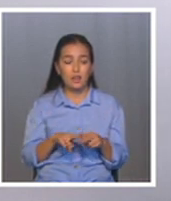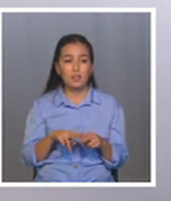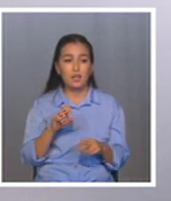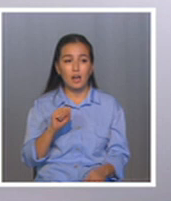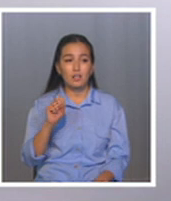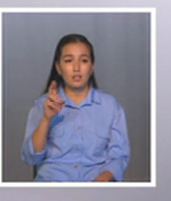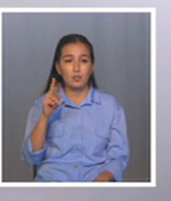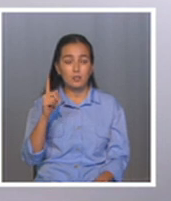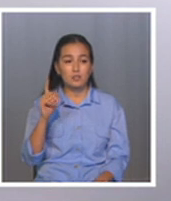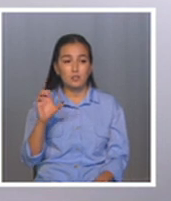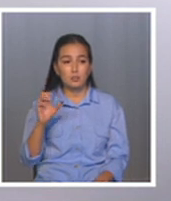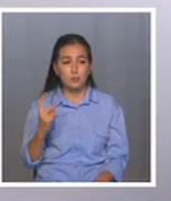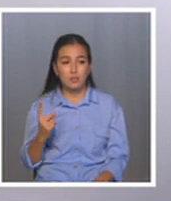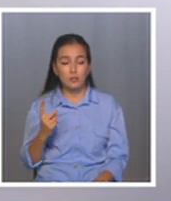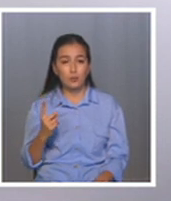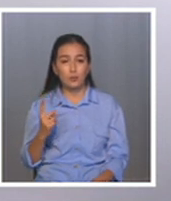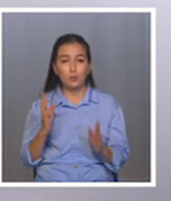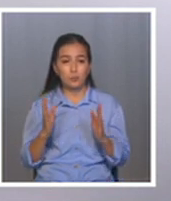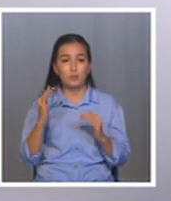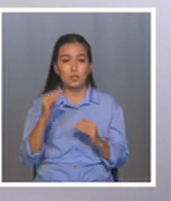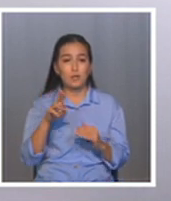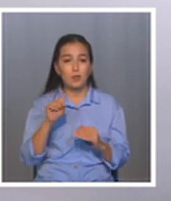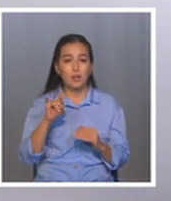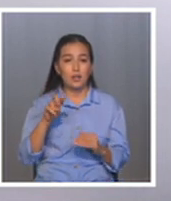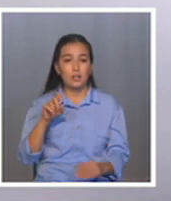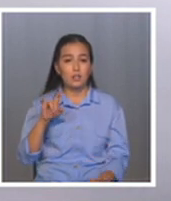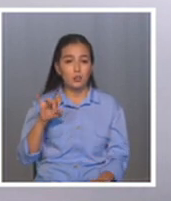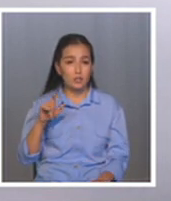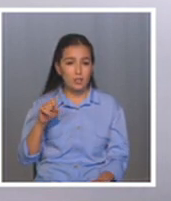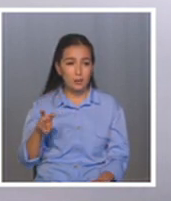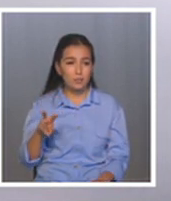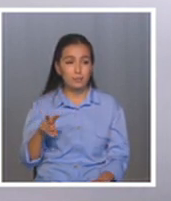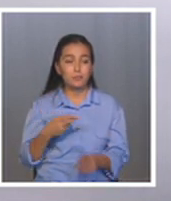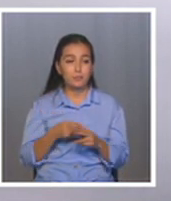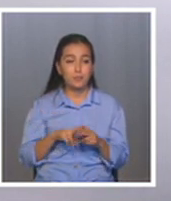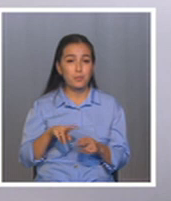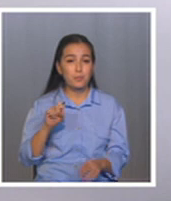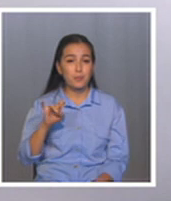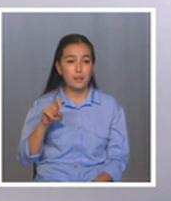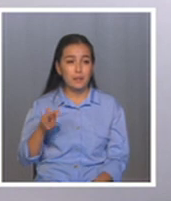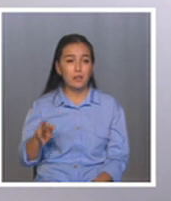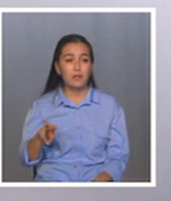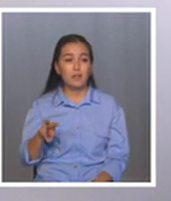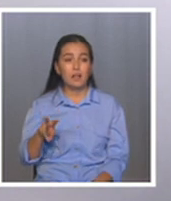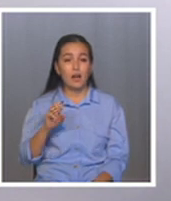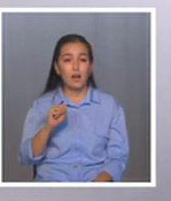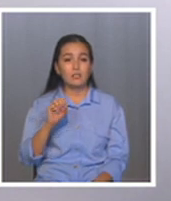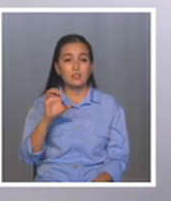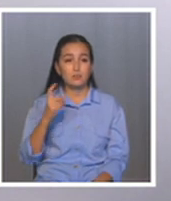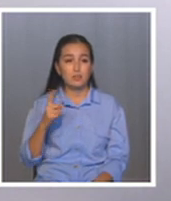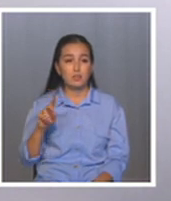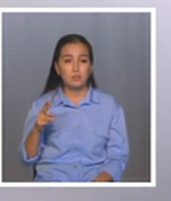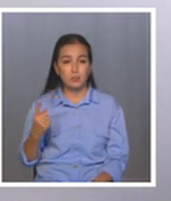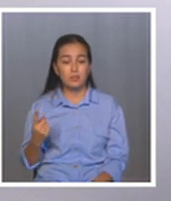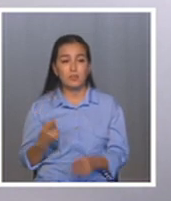ды, төрт бірші параллелограмм болады. Енді осы параллелограмның а, сыбыр, және б, бір, ды диагональдары болып